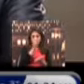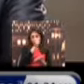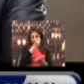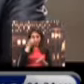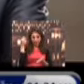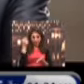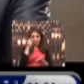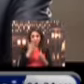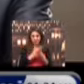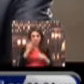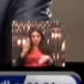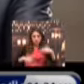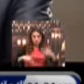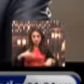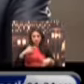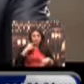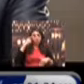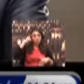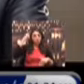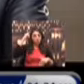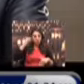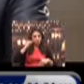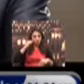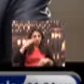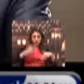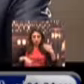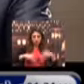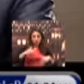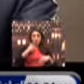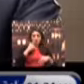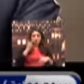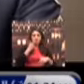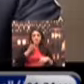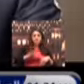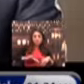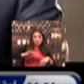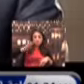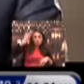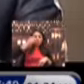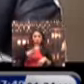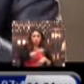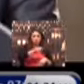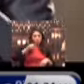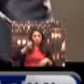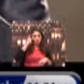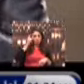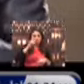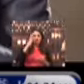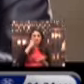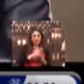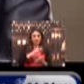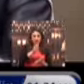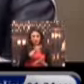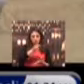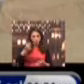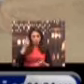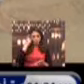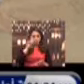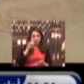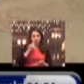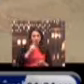المعاقين ذهنيا او ما شابه ذلك مع احترامي الشديد ليهم او الكبار في السن. حضرتك في الوقت ده